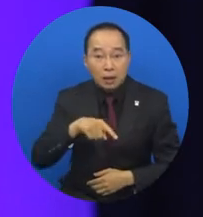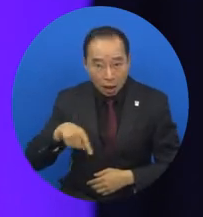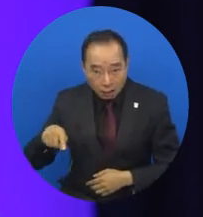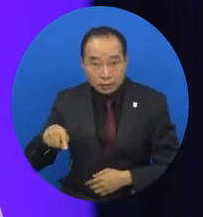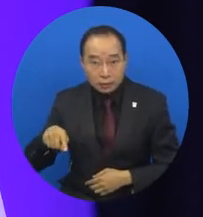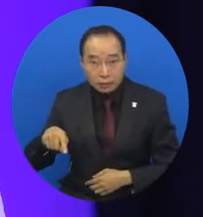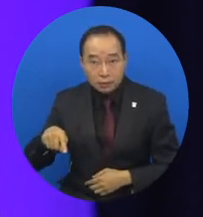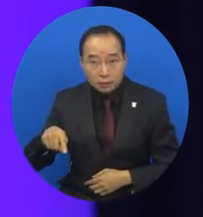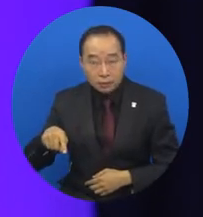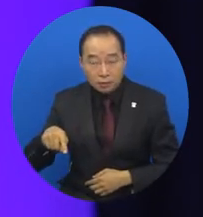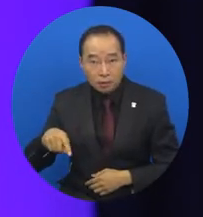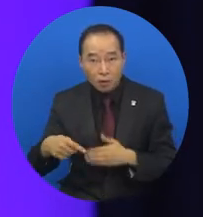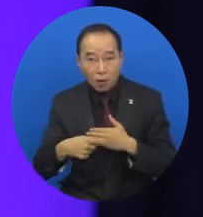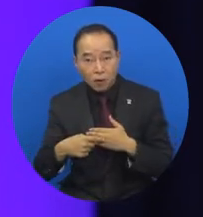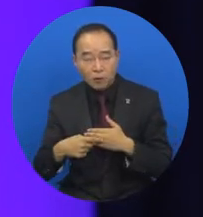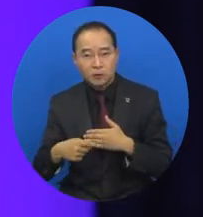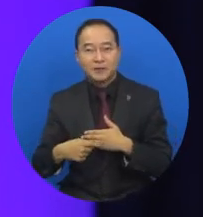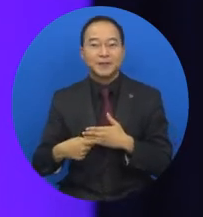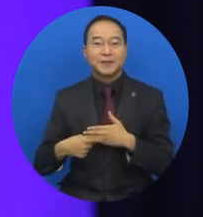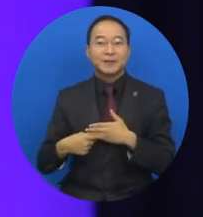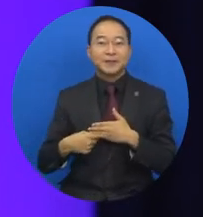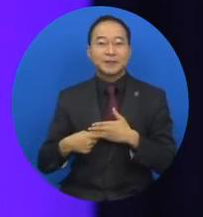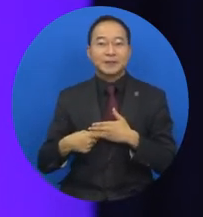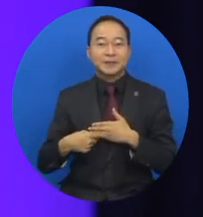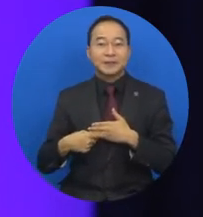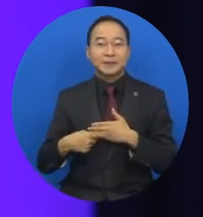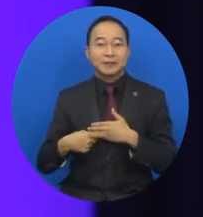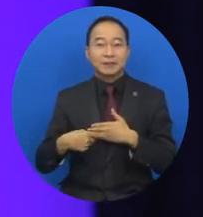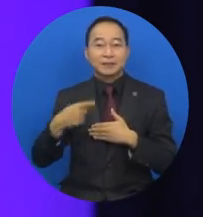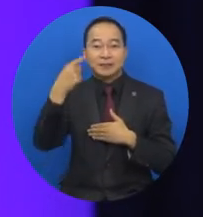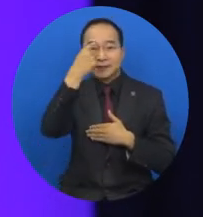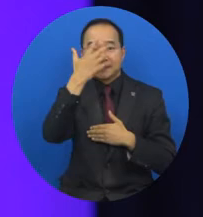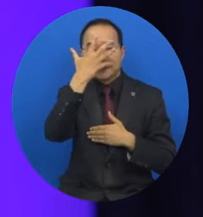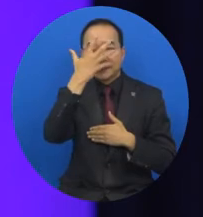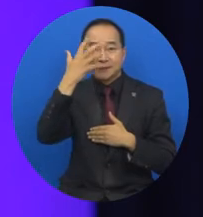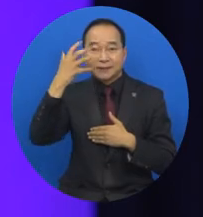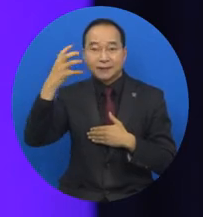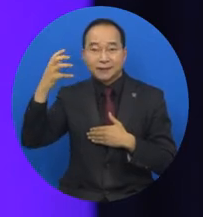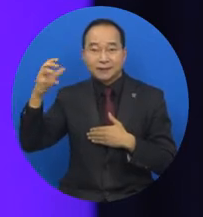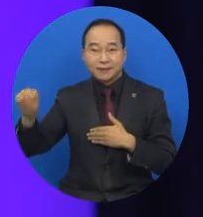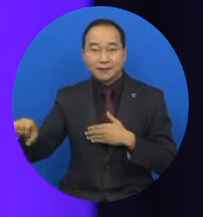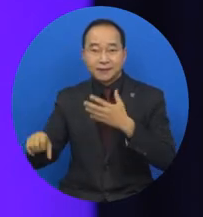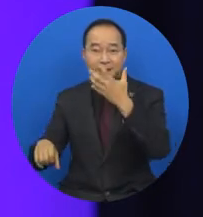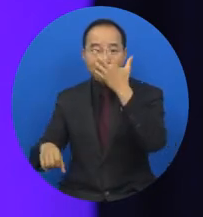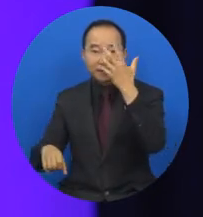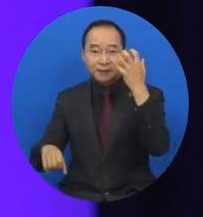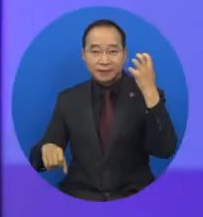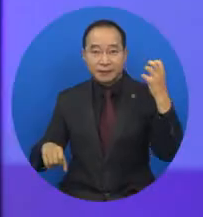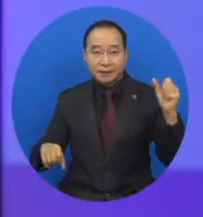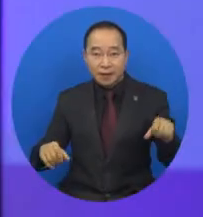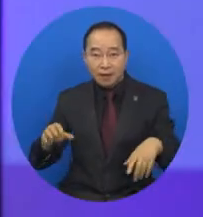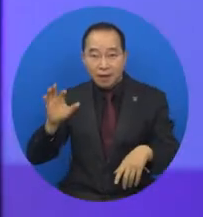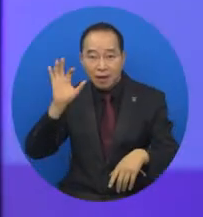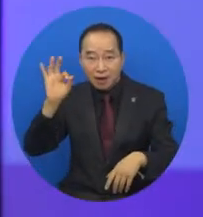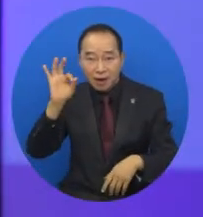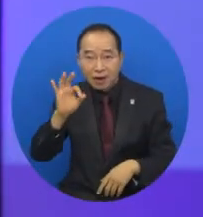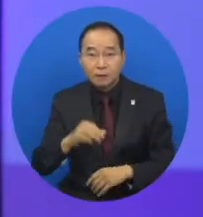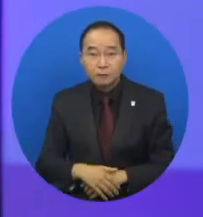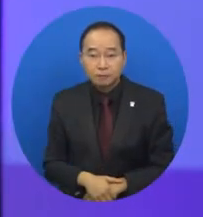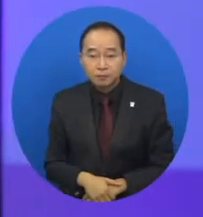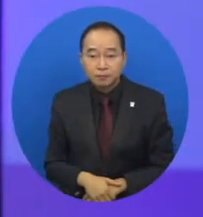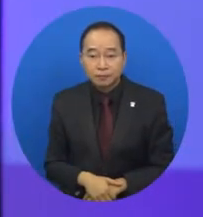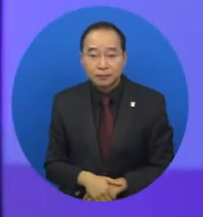그들이 위장된 가면들을 하나씩 하나씩 벗기 시작하는 것들을 목격하기 시작한 것들이죠. 이 과정